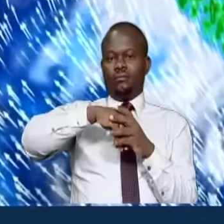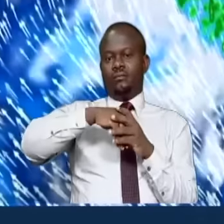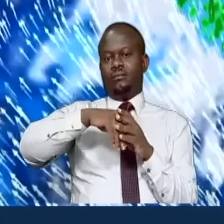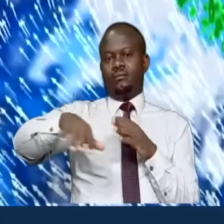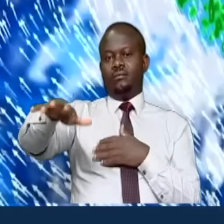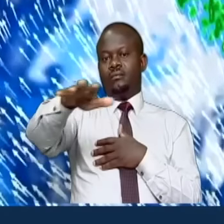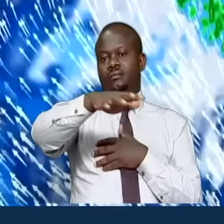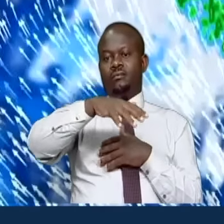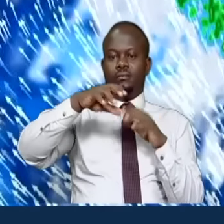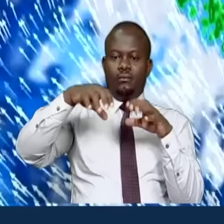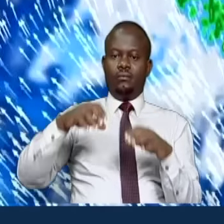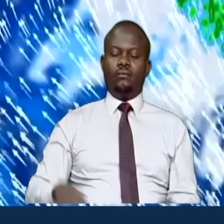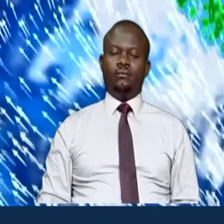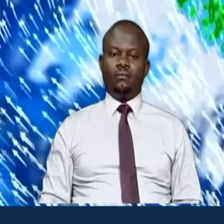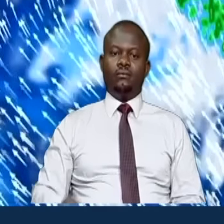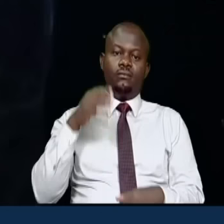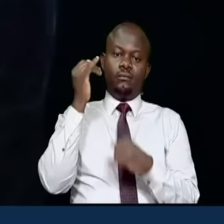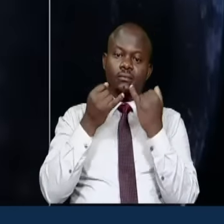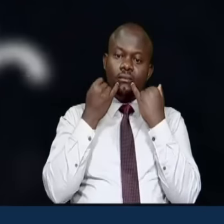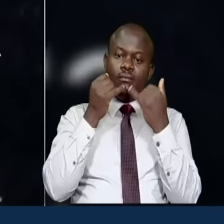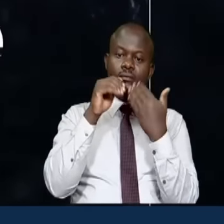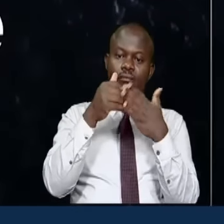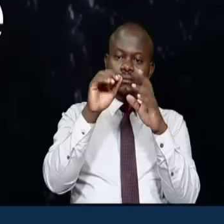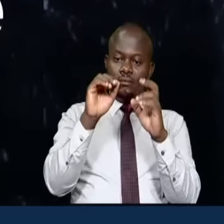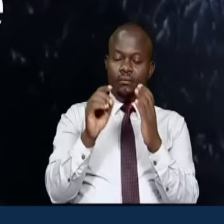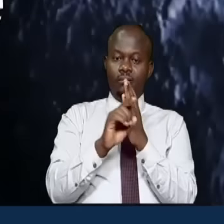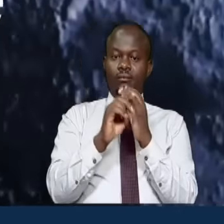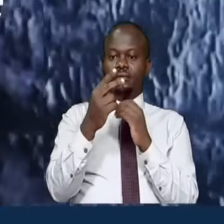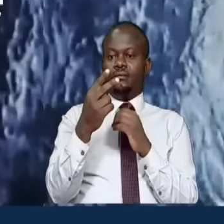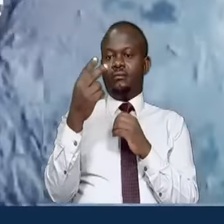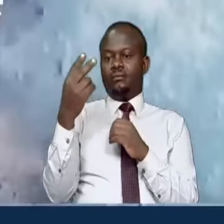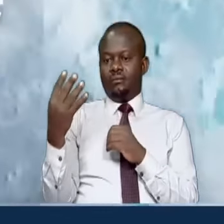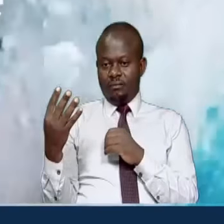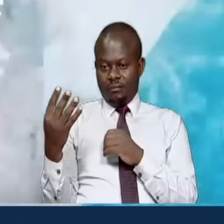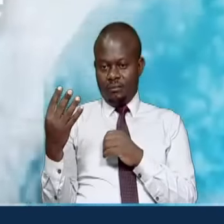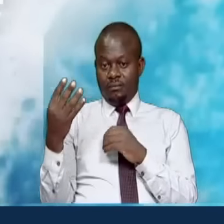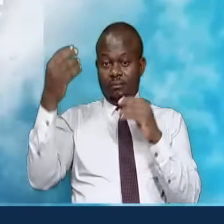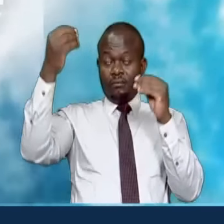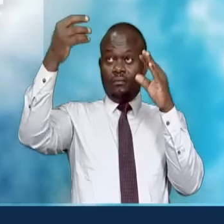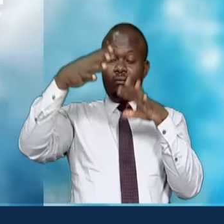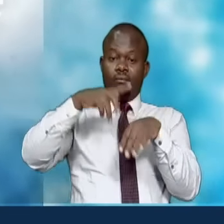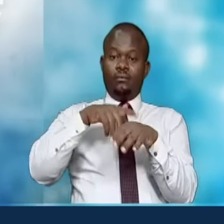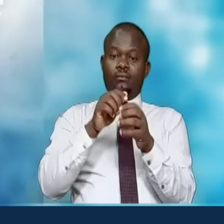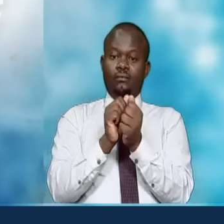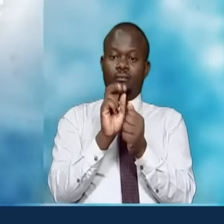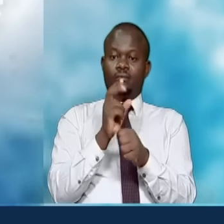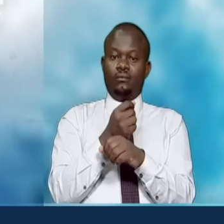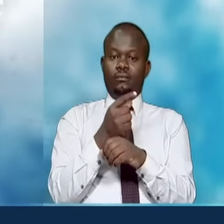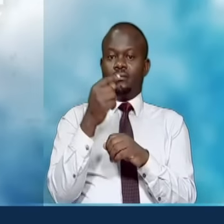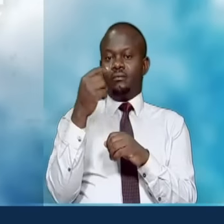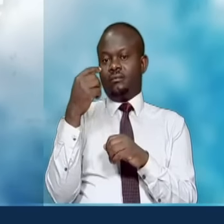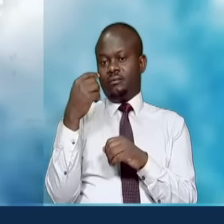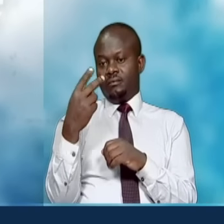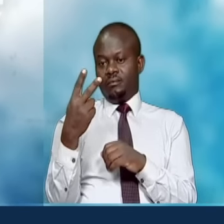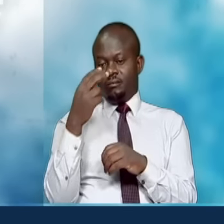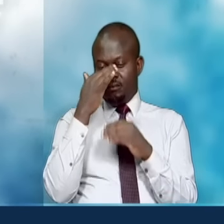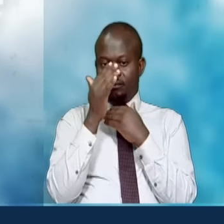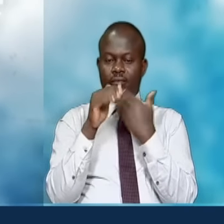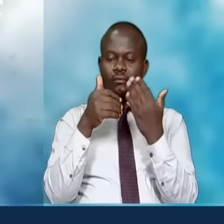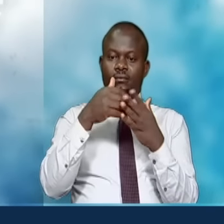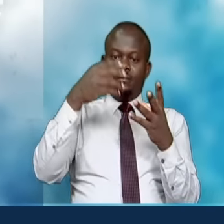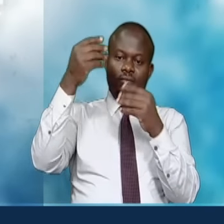bya Kongo. Dusoze tubabwira yuko ku itariki ya 24 izuba rizarasa saa 12:02 za mu gitondo, renge